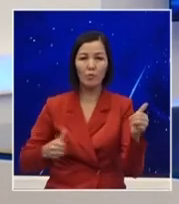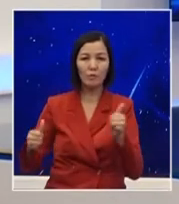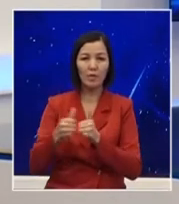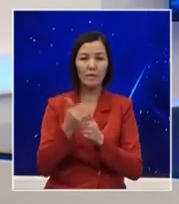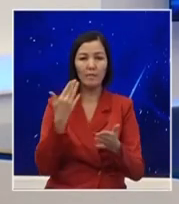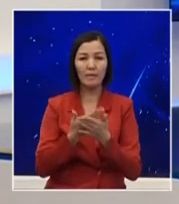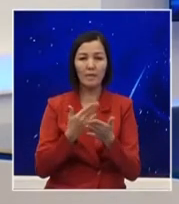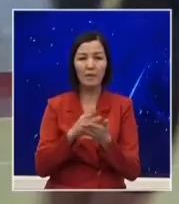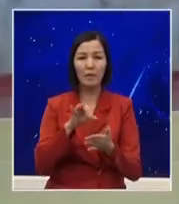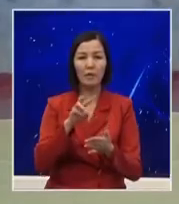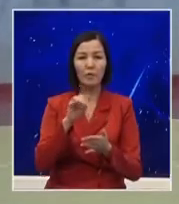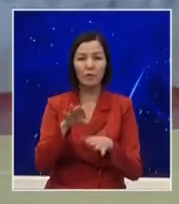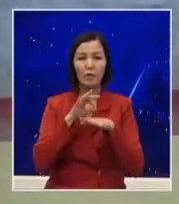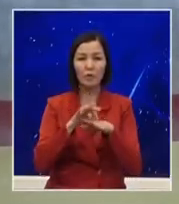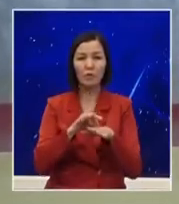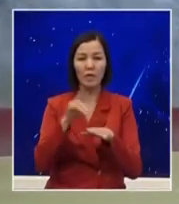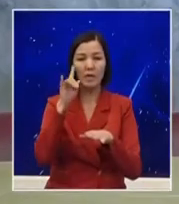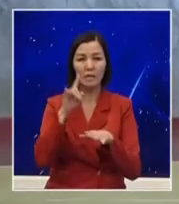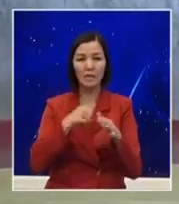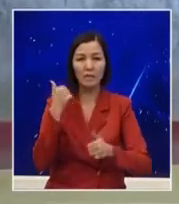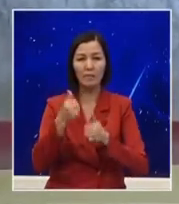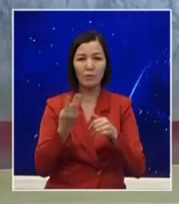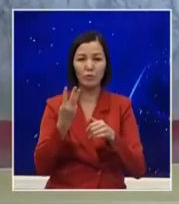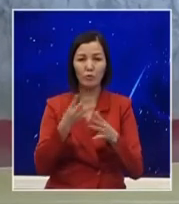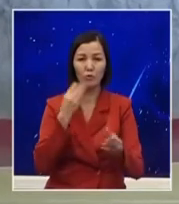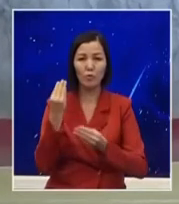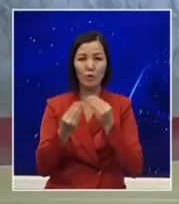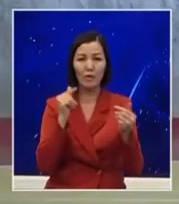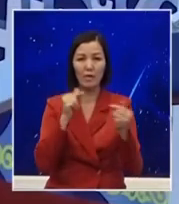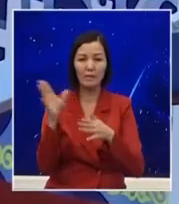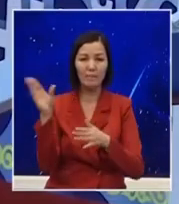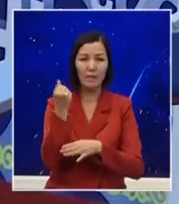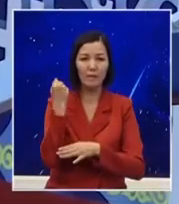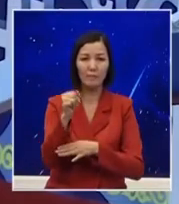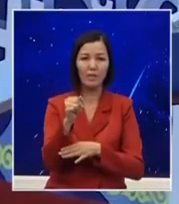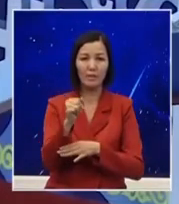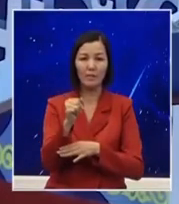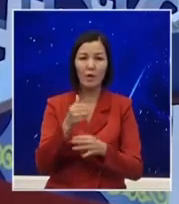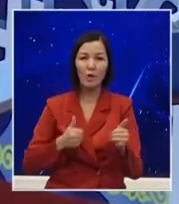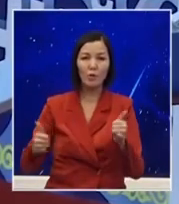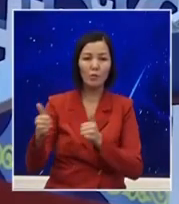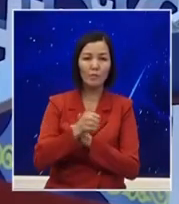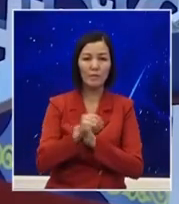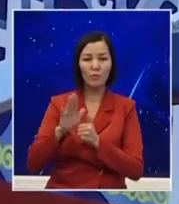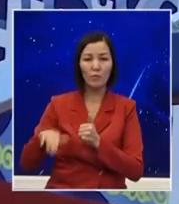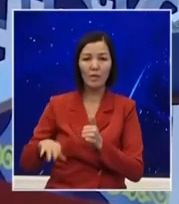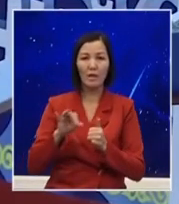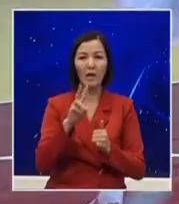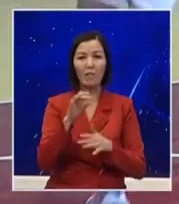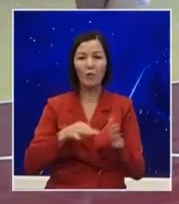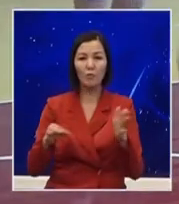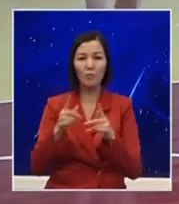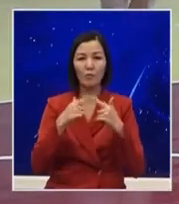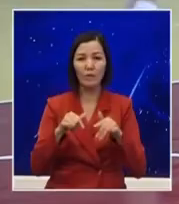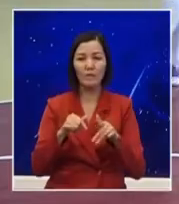жарды. Мәселен, Түркістанда өткен ел біріншілігінің үшінші турында қарсыластарын түгел жеңіп, дара көш бастады. Артынша Ақмола